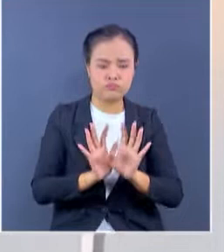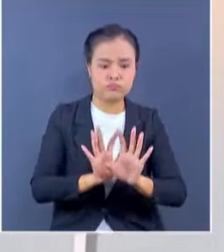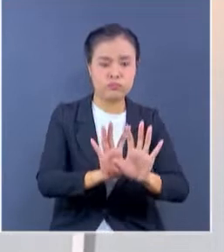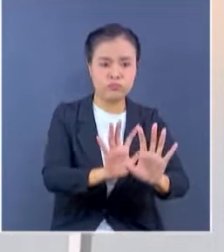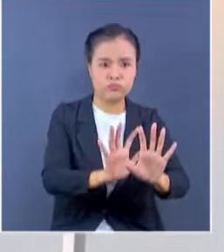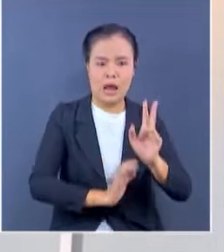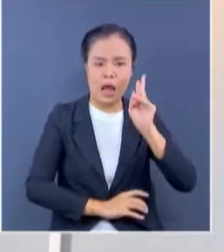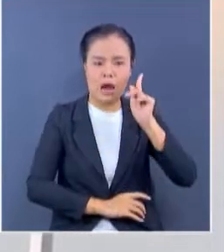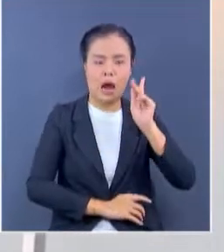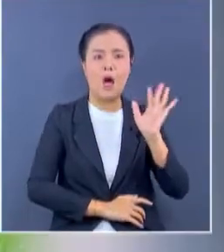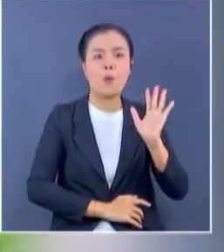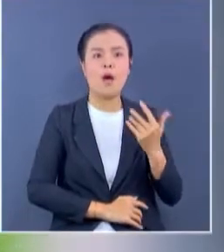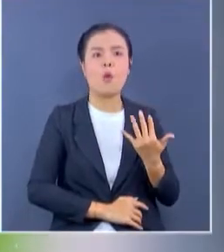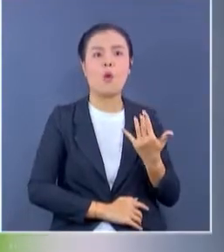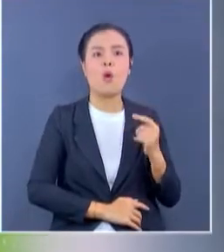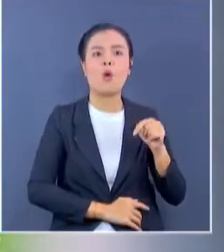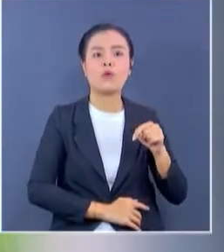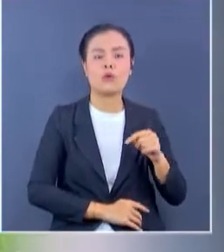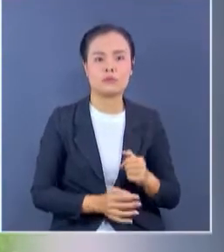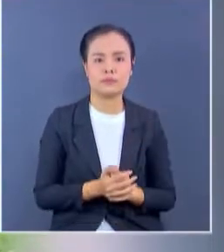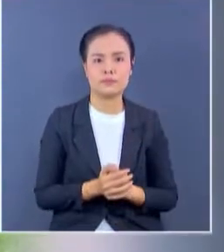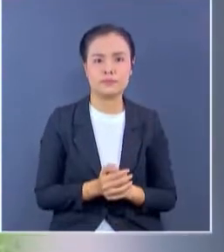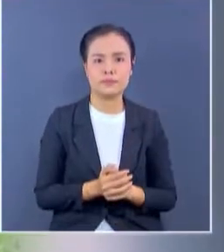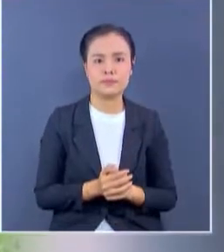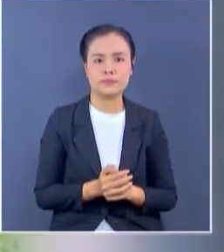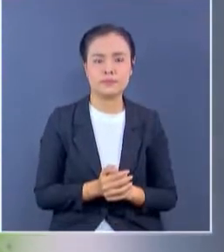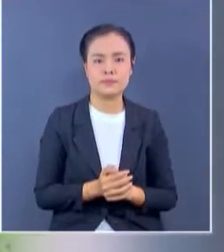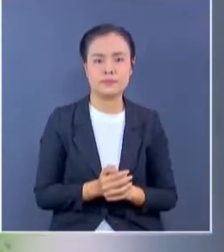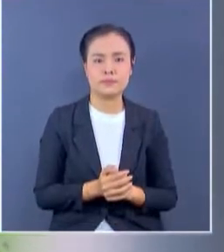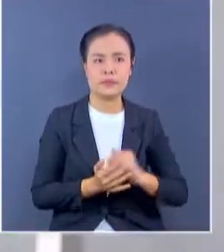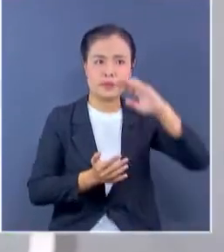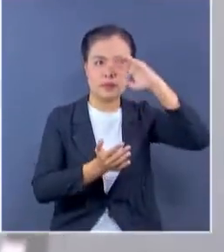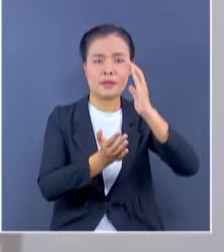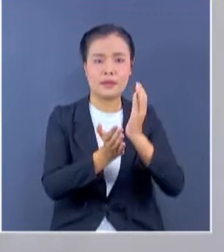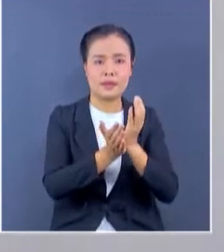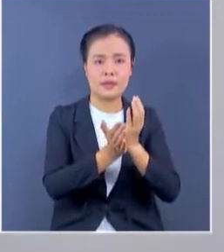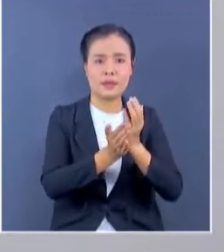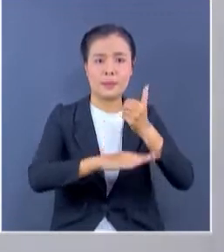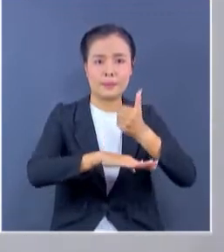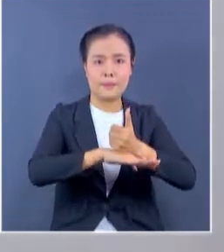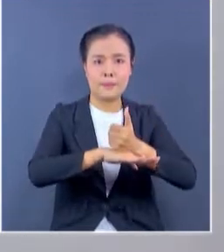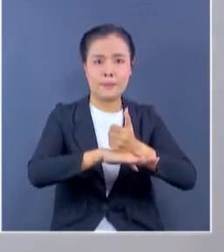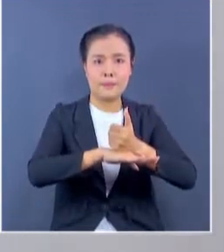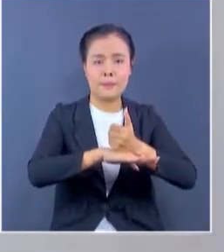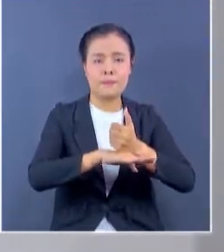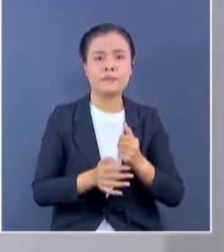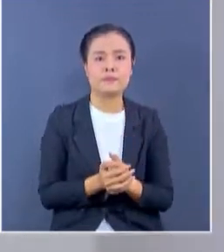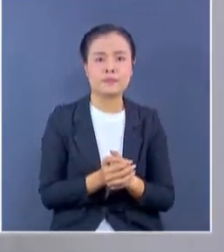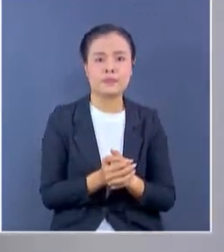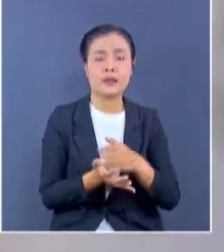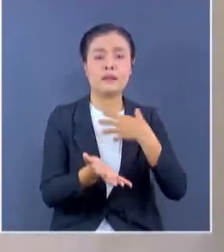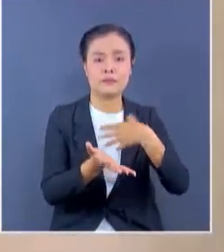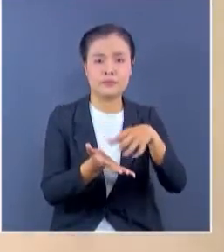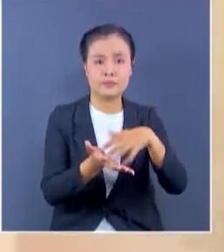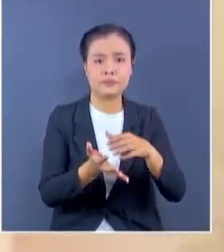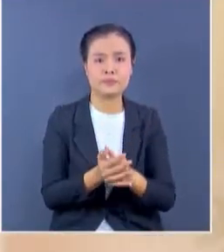ออยู่ข้างนอกครับ ครับ ด้านพันธมนตรีวิชัยสังประเสริฐสังครับสารวัตรกองกำกับการ1บก.ปคบ.เนี่ยนะครับออกมาเปิดเผยว่